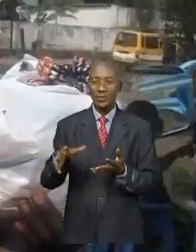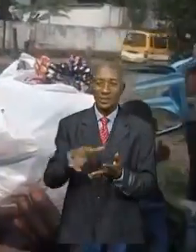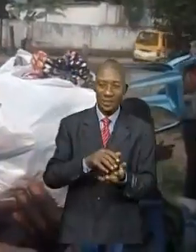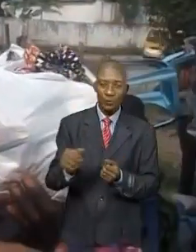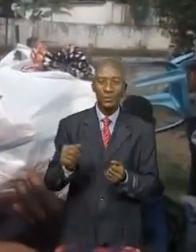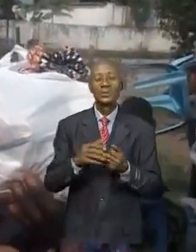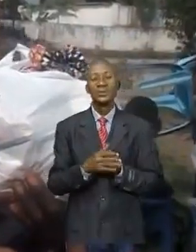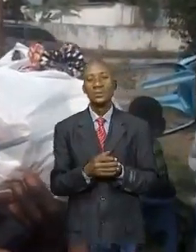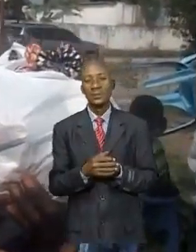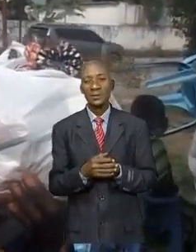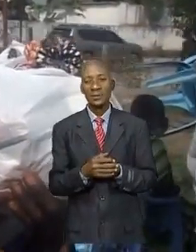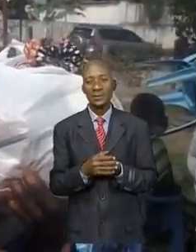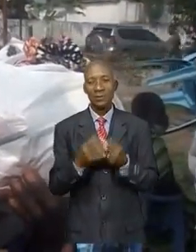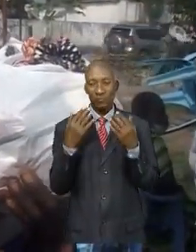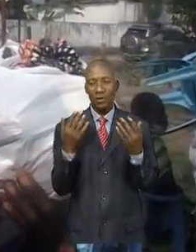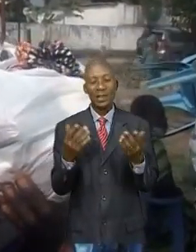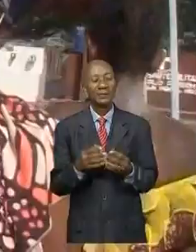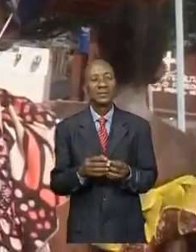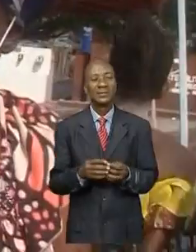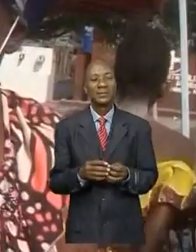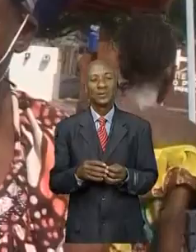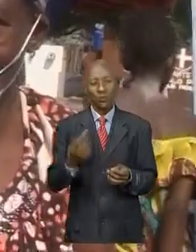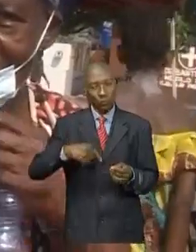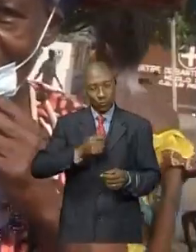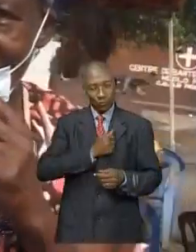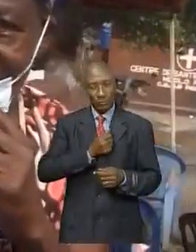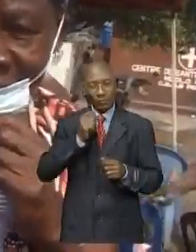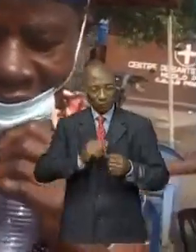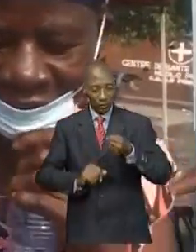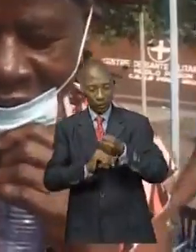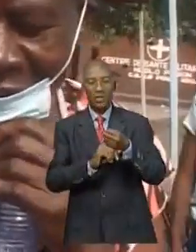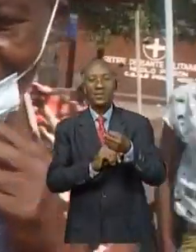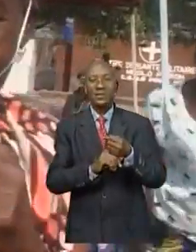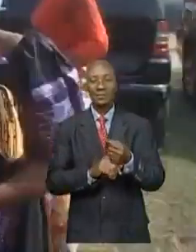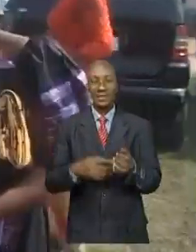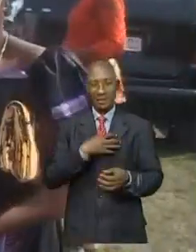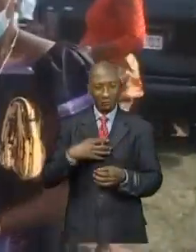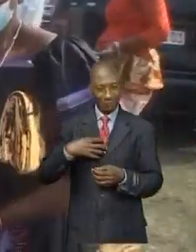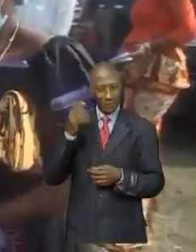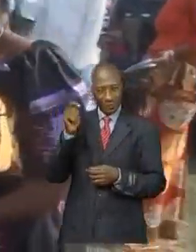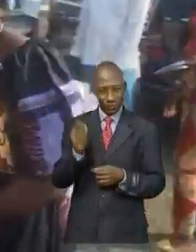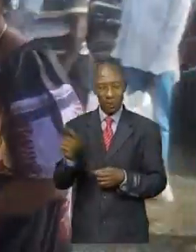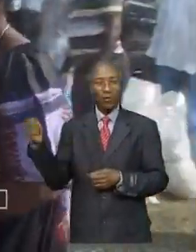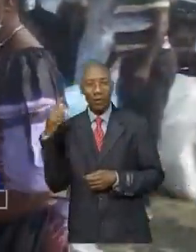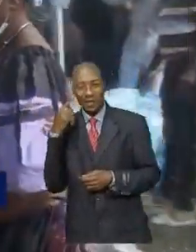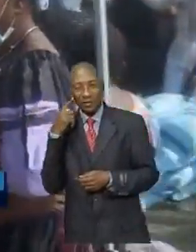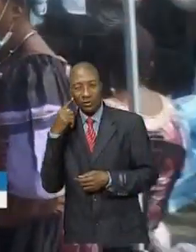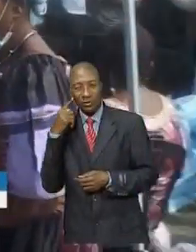devrait bénéficier de l'attention et l'accompagnement de tous. On martelait ces femmes et hommes militaires du camp militaire